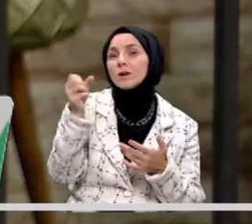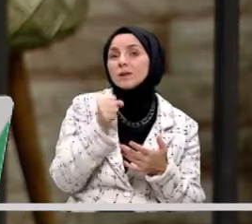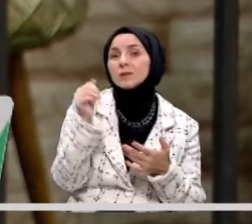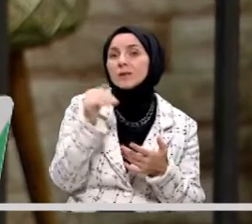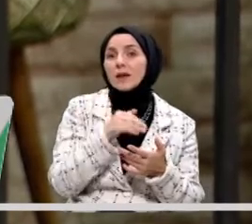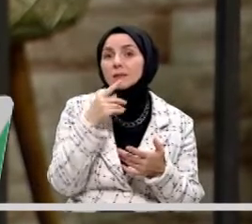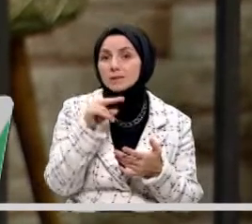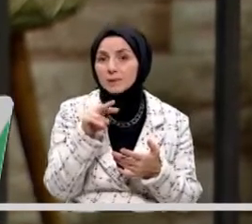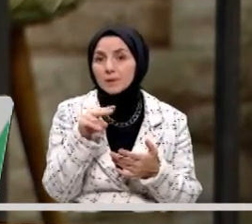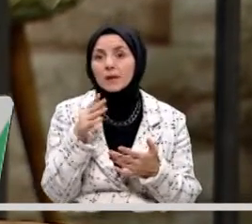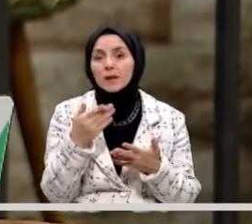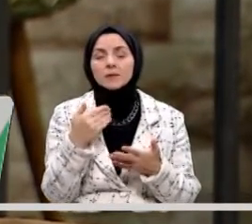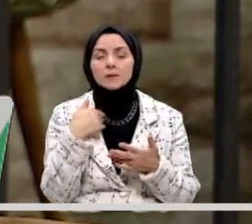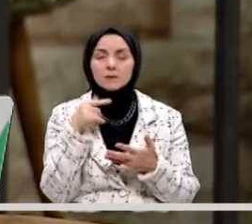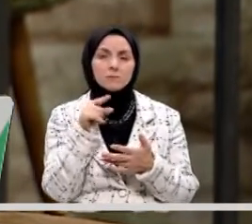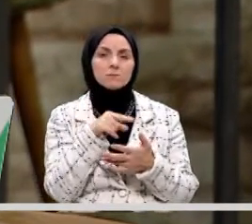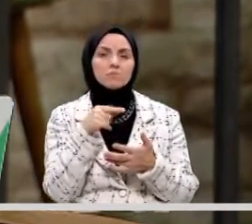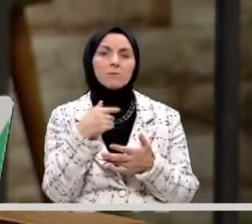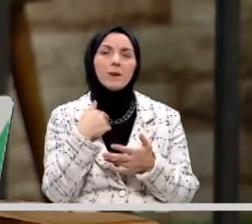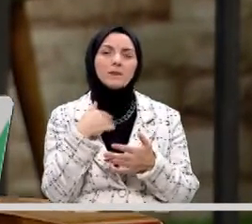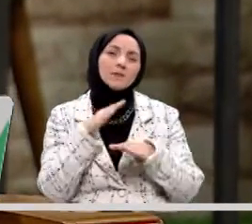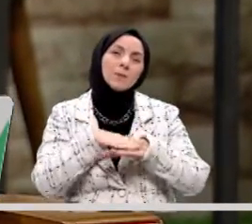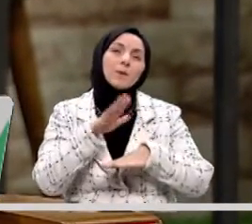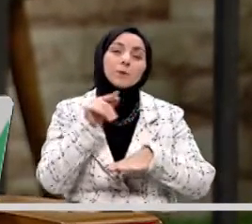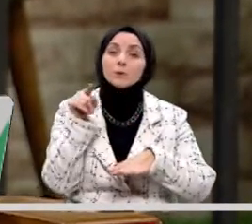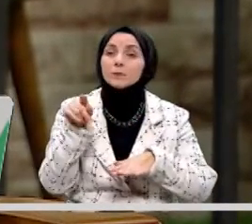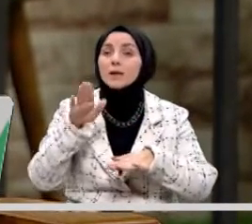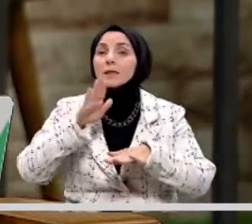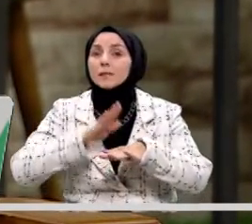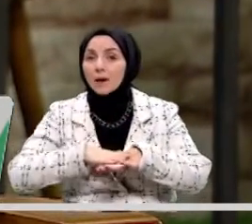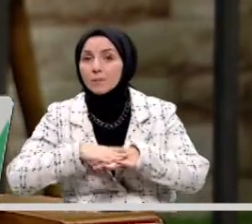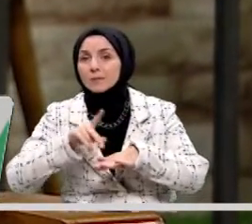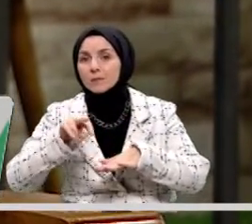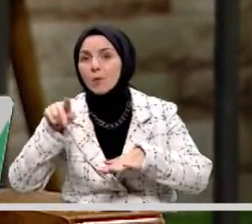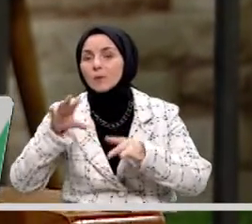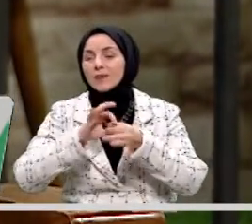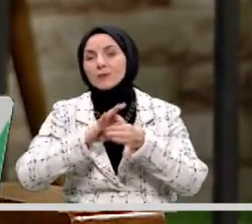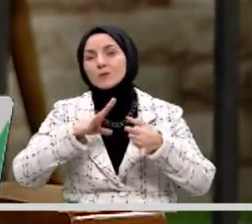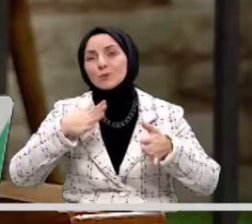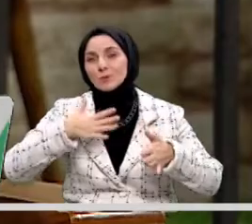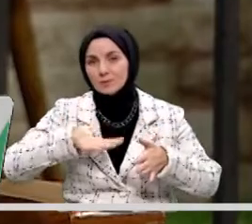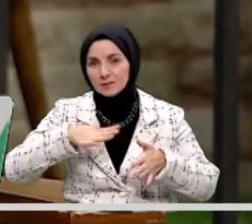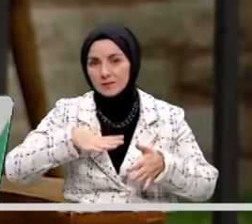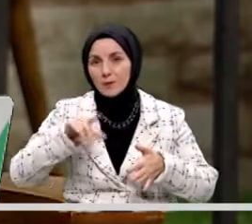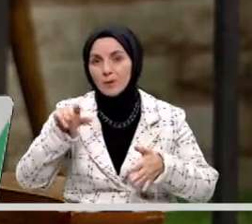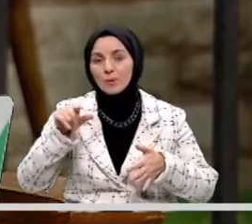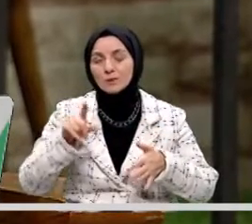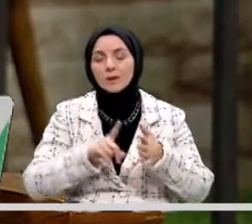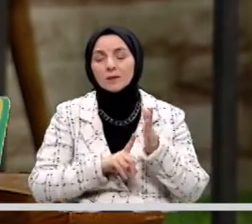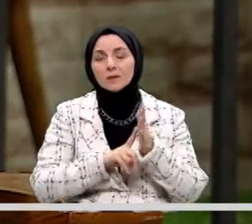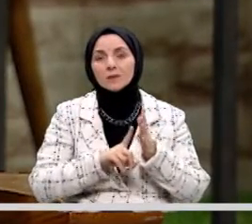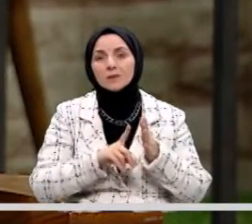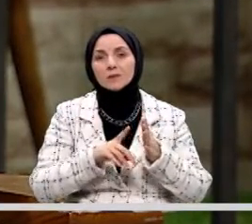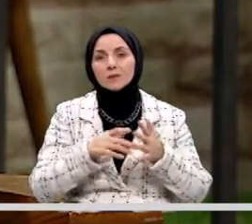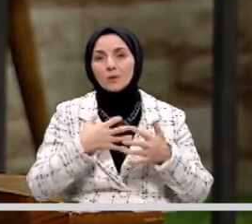Sanki Hani siz o an orada bir şey hani bir çareniz yokmuş biz çözememişsiniz gibi onu söyleyebilirsiniz Bir de bir anne